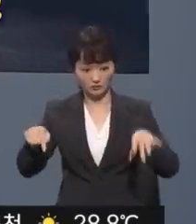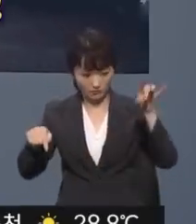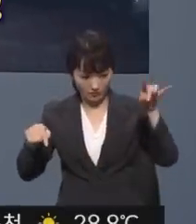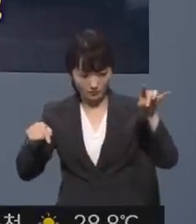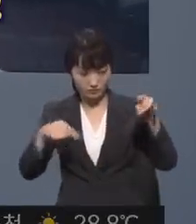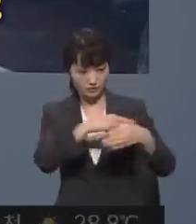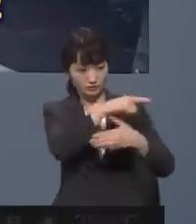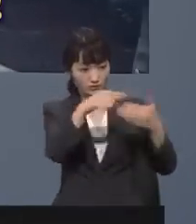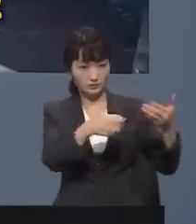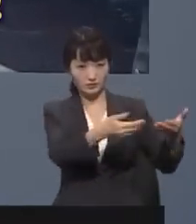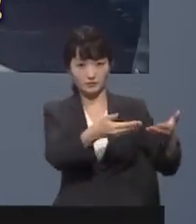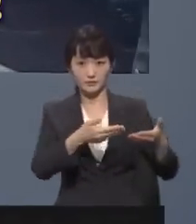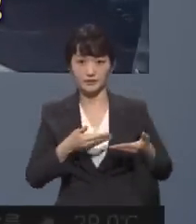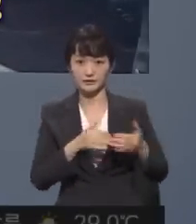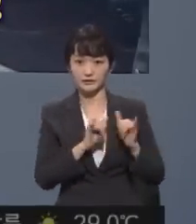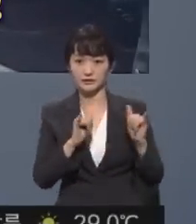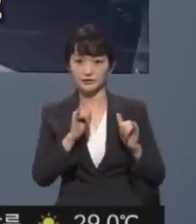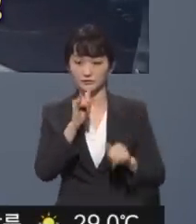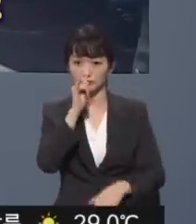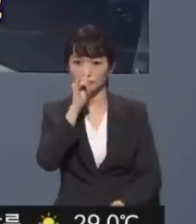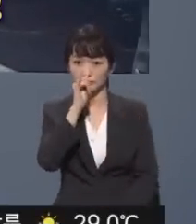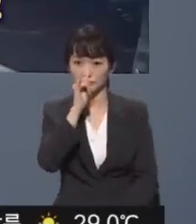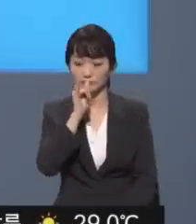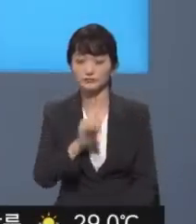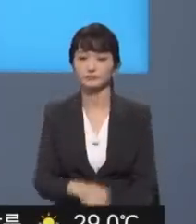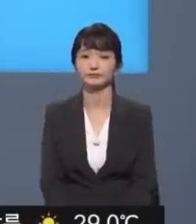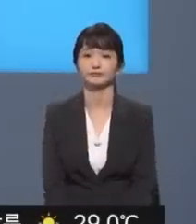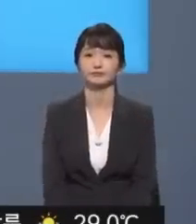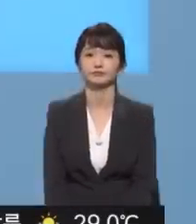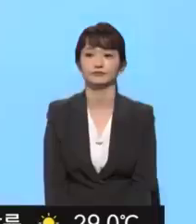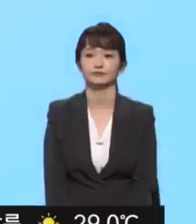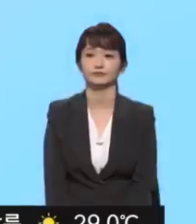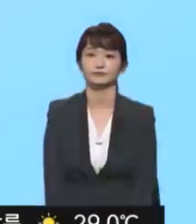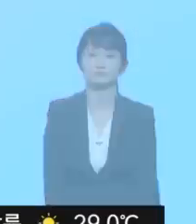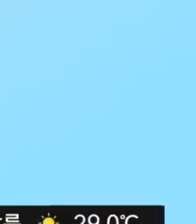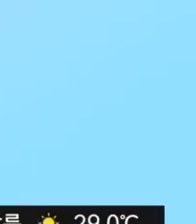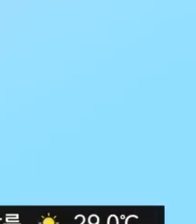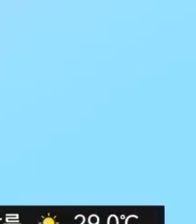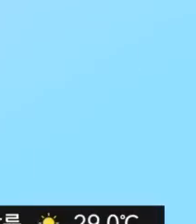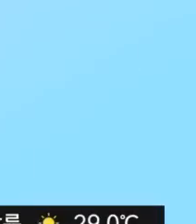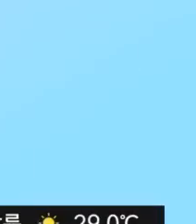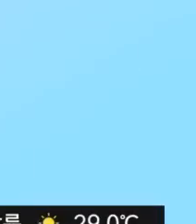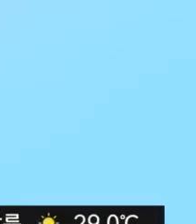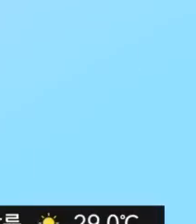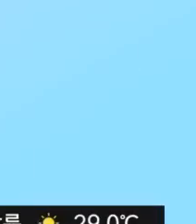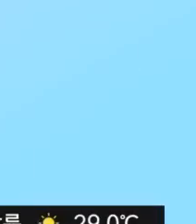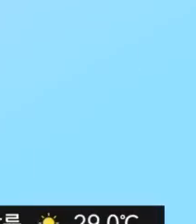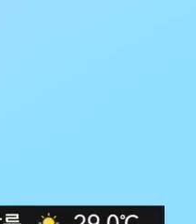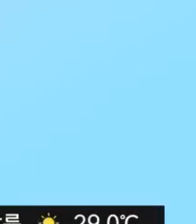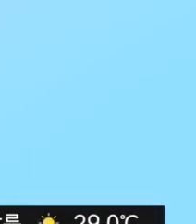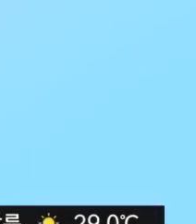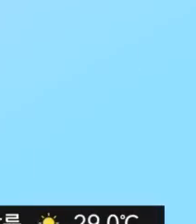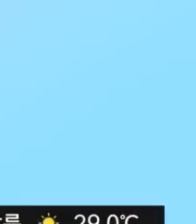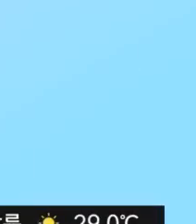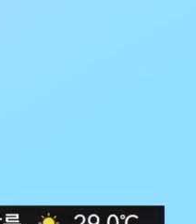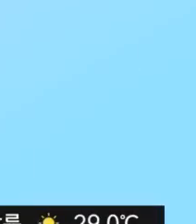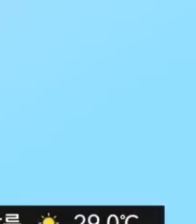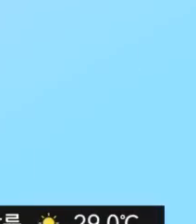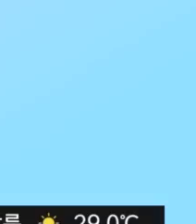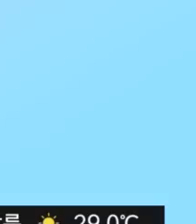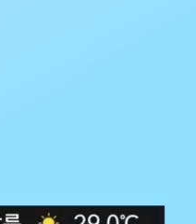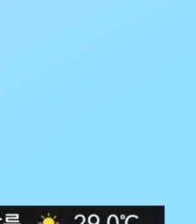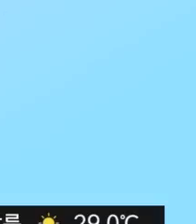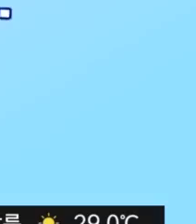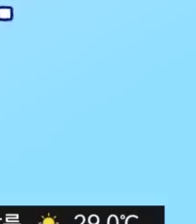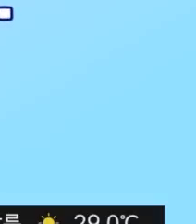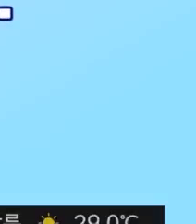전달 받았던 사람이 있었습니다 들어보시죠 그래서 꺽인 반대 여기에도 8월 23일 날 파일